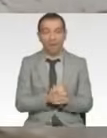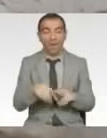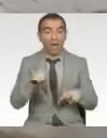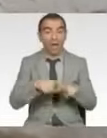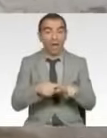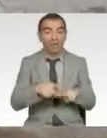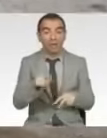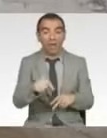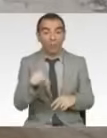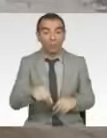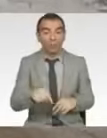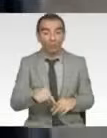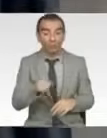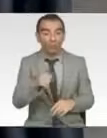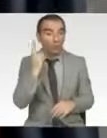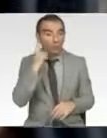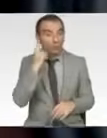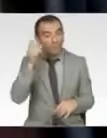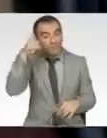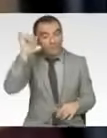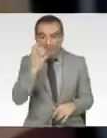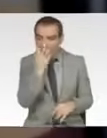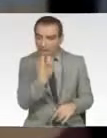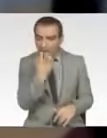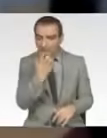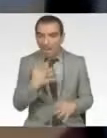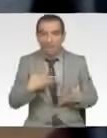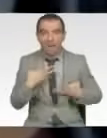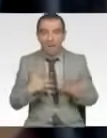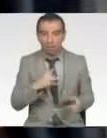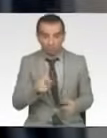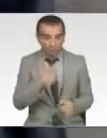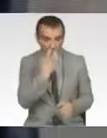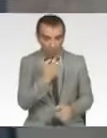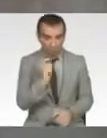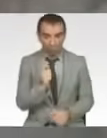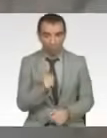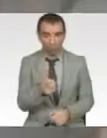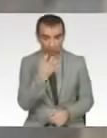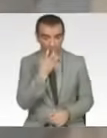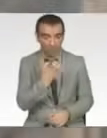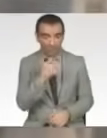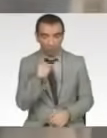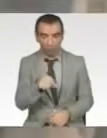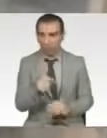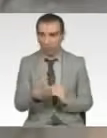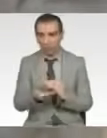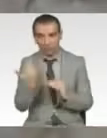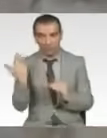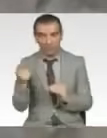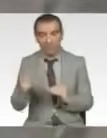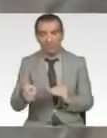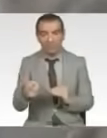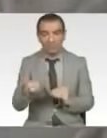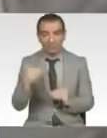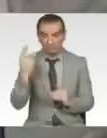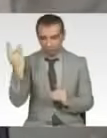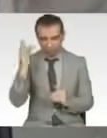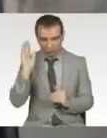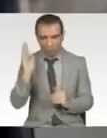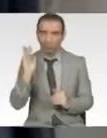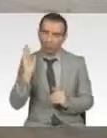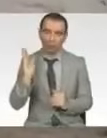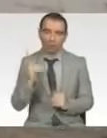Alişan bu meşhur koyunların bakımını merak ediyor. Bunların bakımları zor mu? Nasıl böyle hani işte bunları çıkarıp Bahar'ın böyle dağlara, yani otlaklara götürüyor mu?